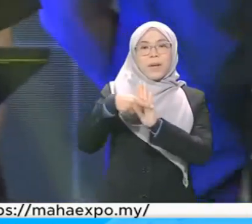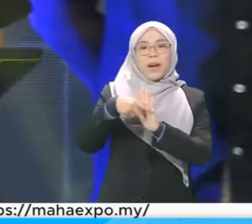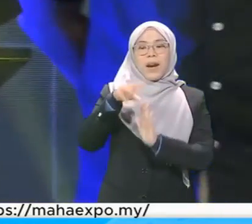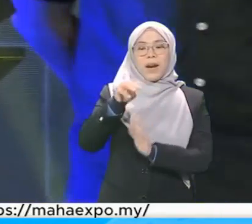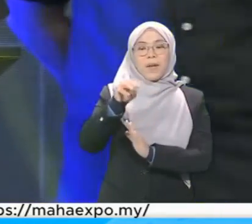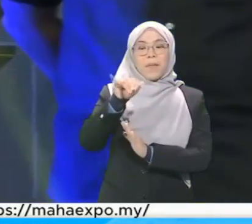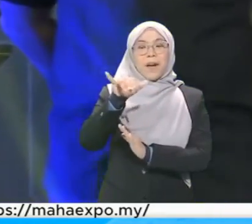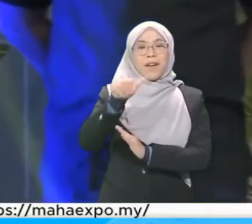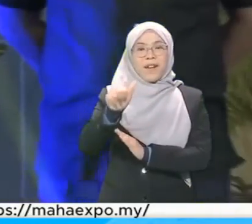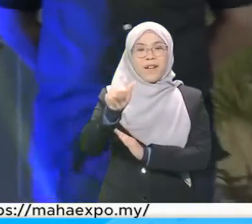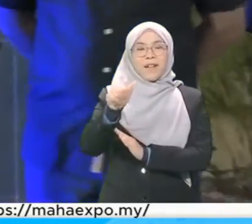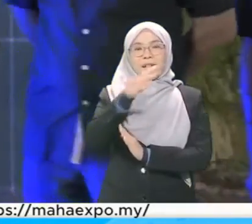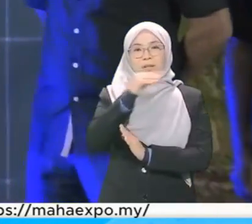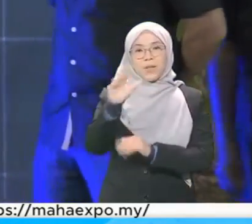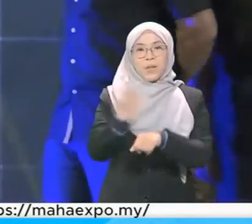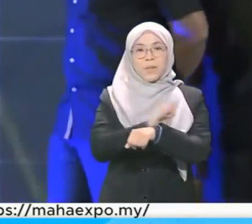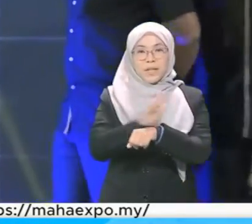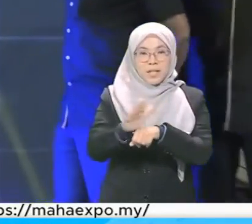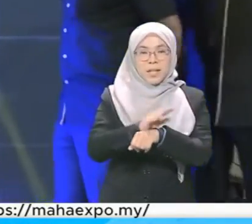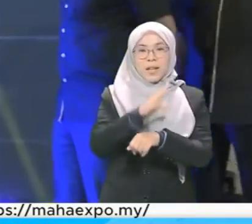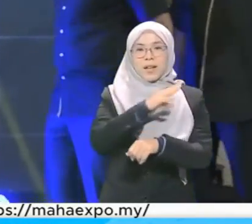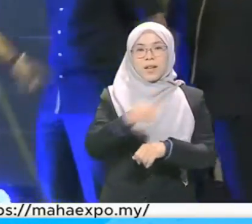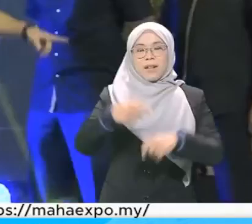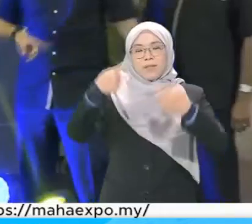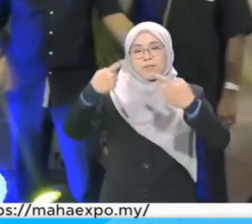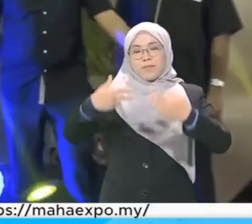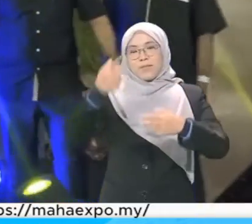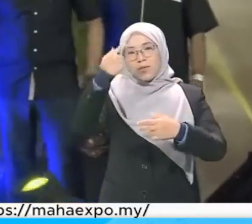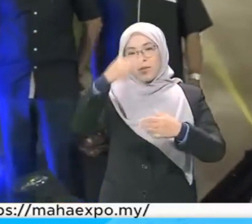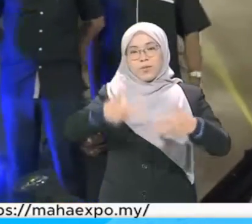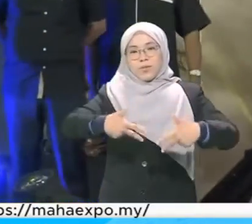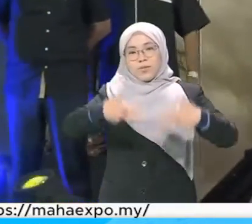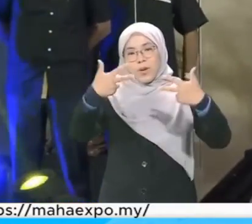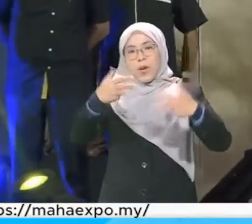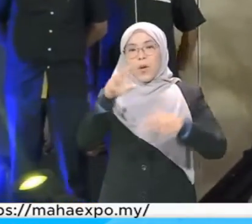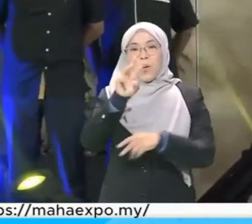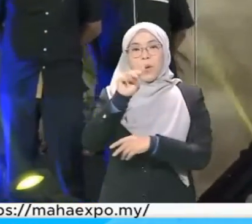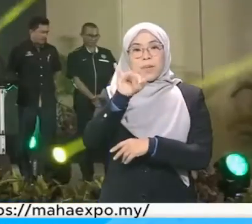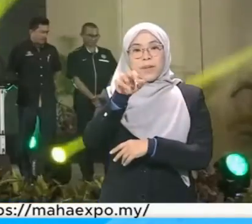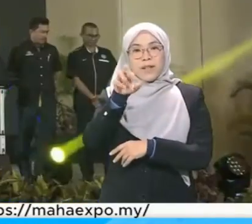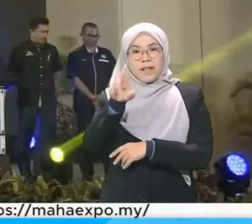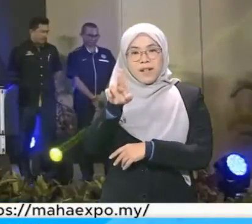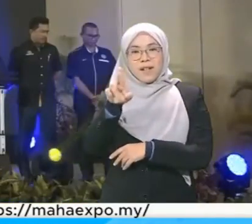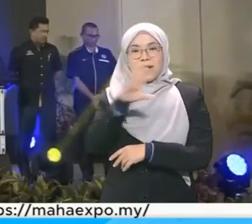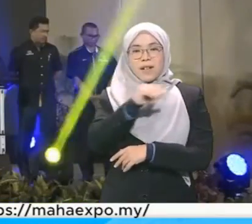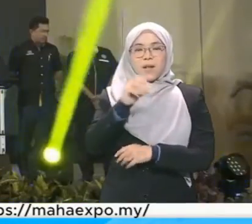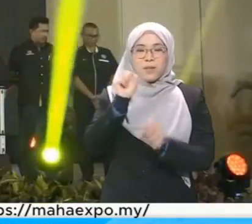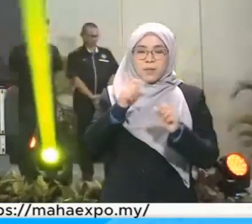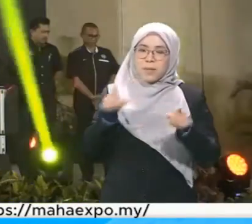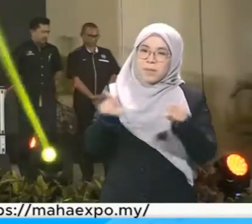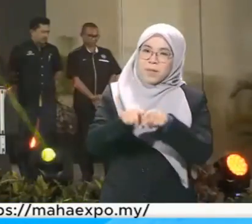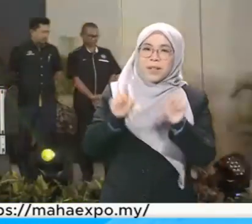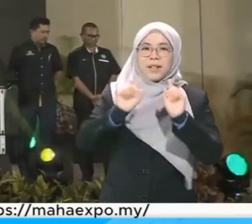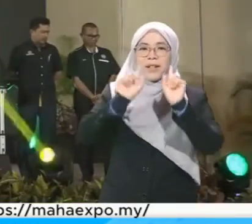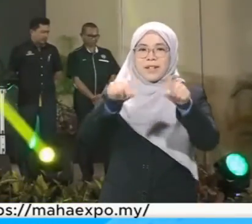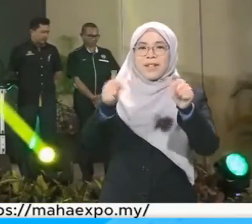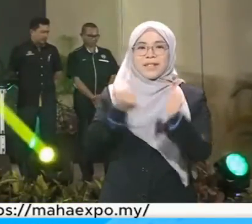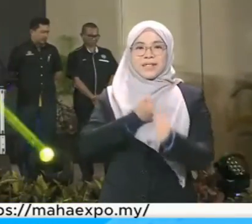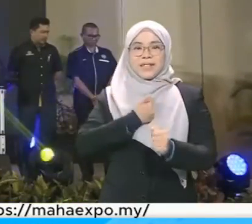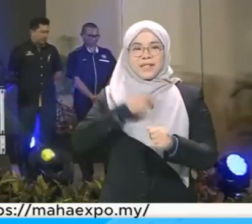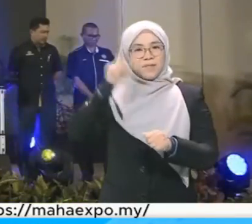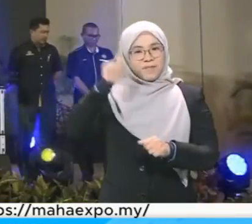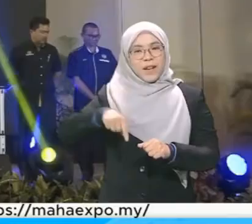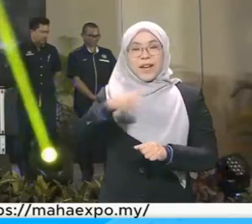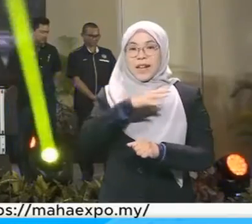pada dan penjagaan dan buat Dinar secara langsung seolah mengunjungi pameran secara yo program ini juga